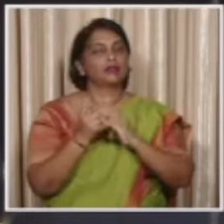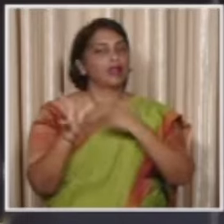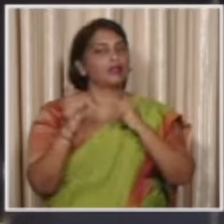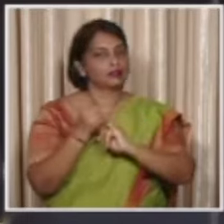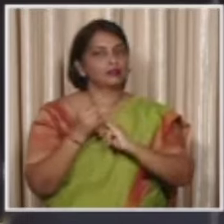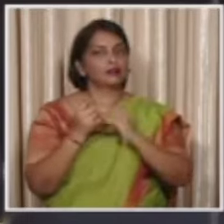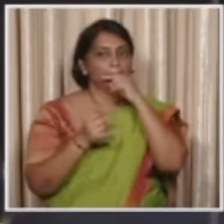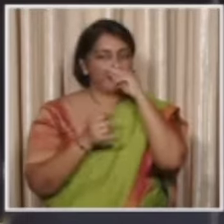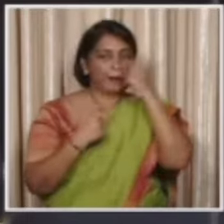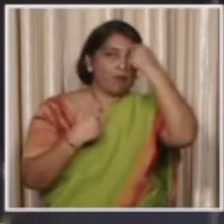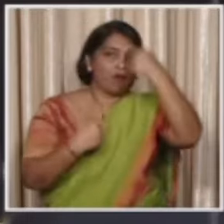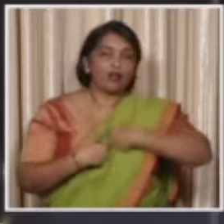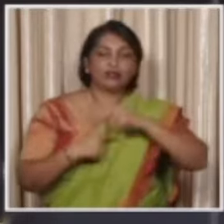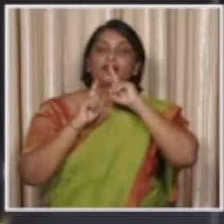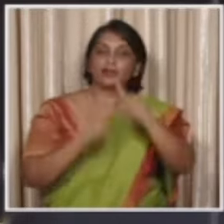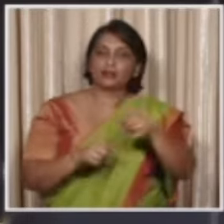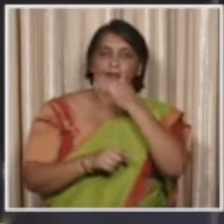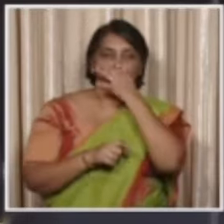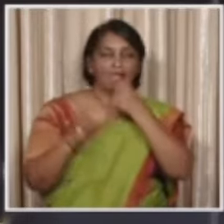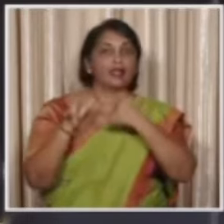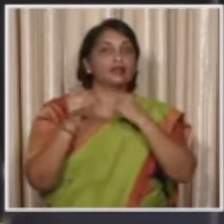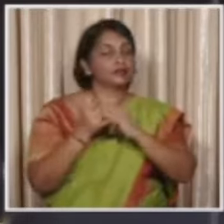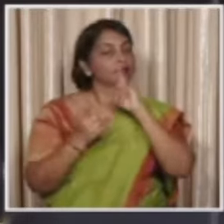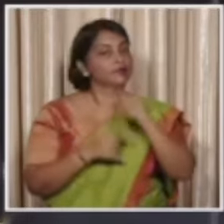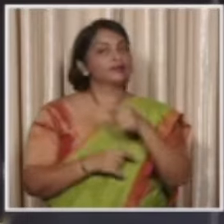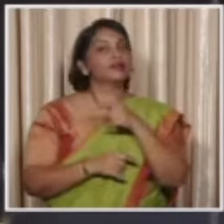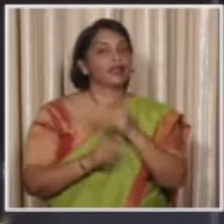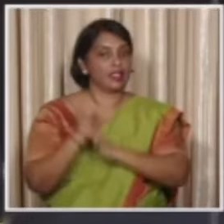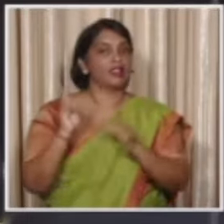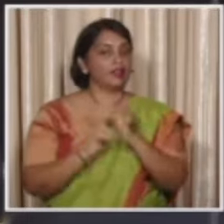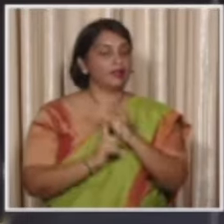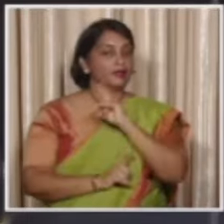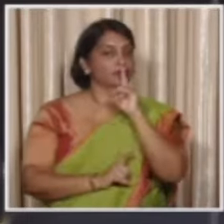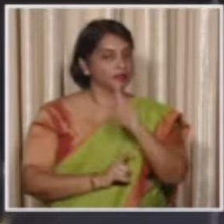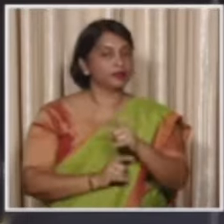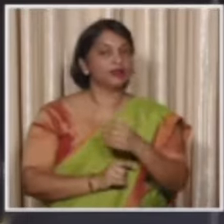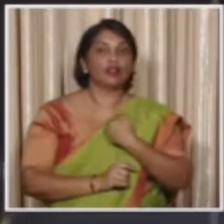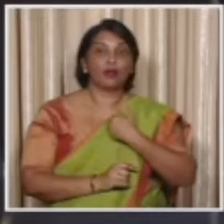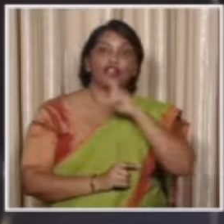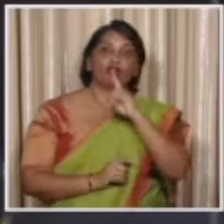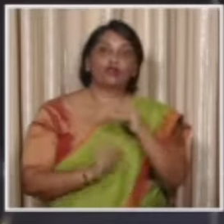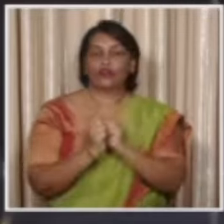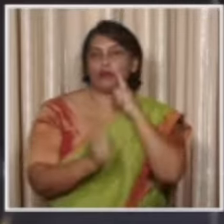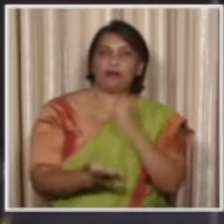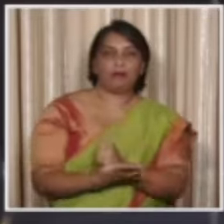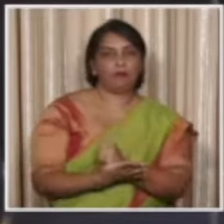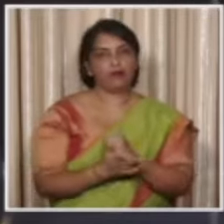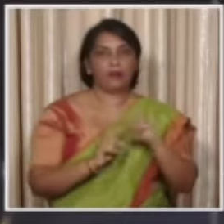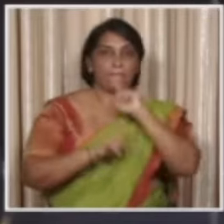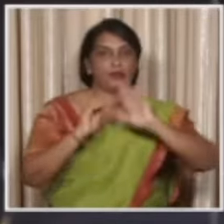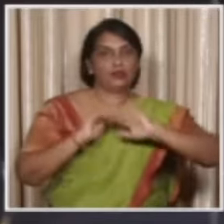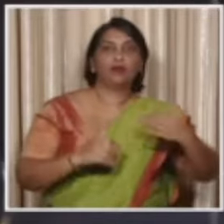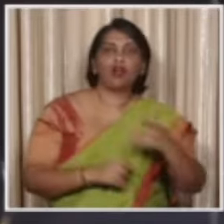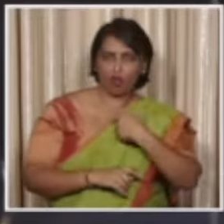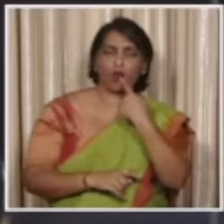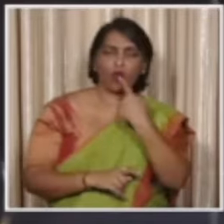දැන් සබ්රිත් මං ගැන නොයෙකුත් දේවල් කියනවානේ. සබ්රි ඉඳන් කියනවා, සබ්රි ඇමතිවරයා ඉඳන් කියනවා මම කිව්වලු වැඩේ අමාරුයි කියලා මේ මීටිමෙන් පස්සේ. ඔව්